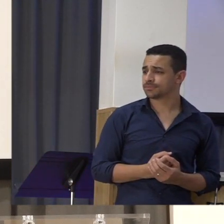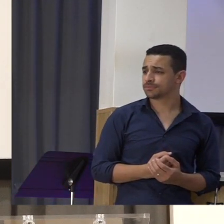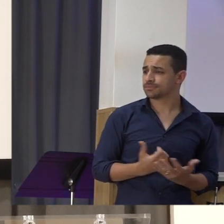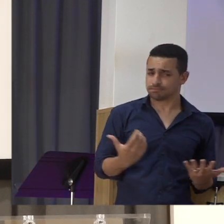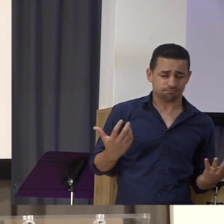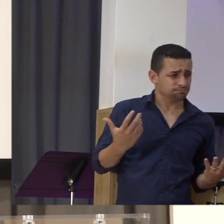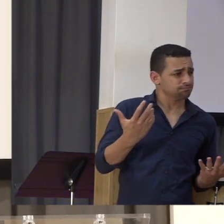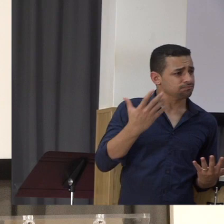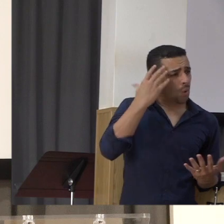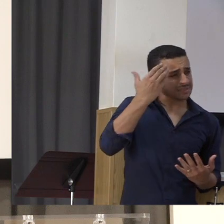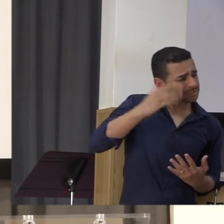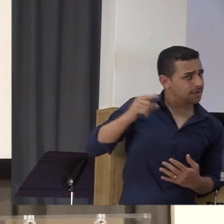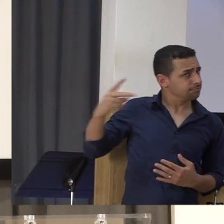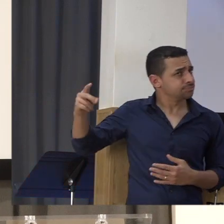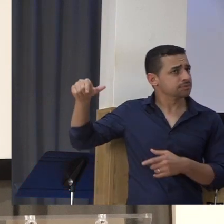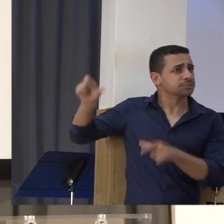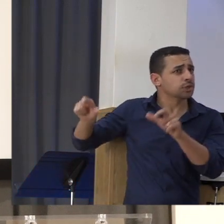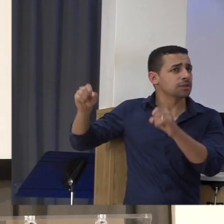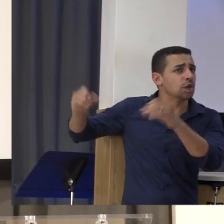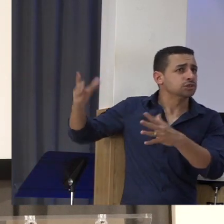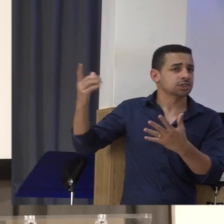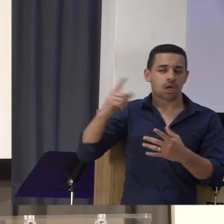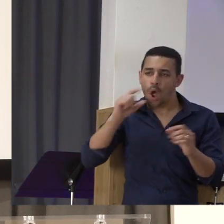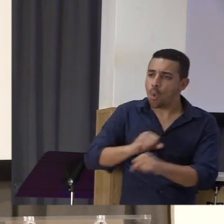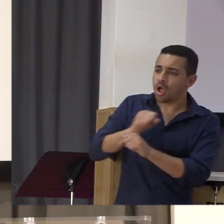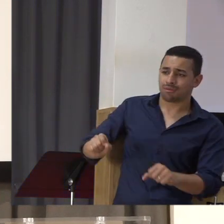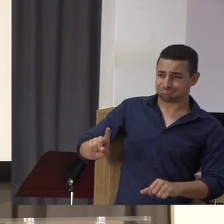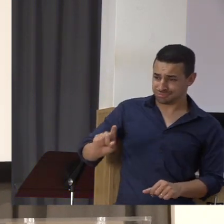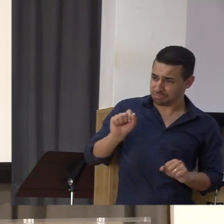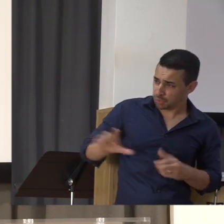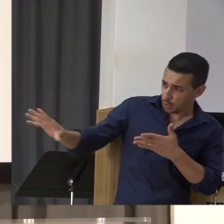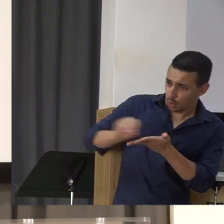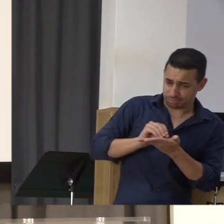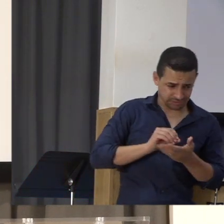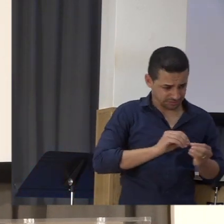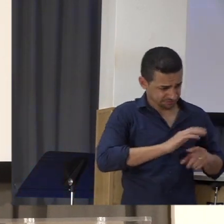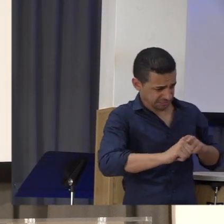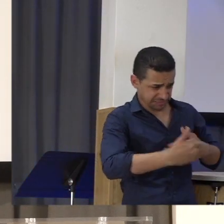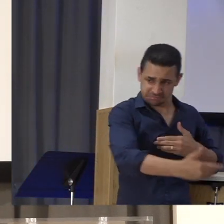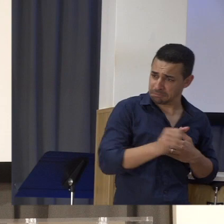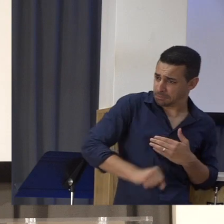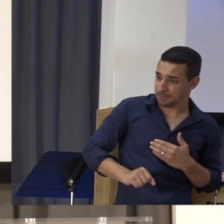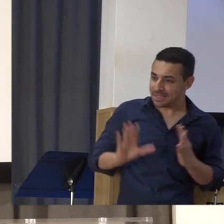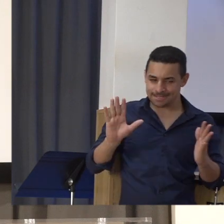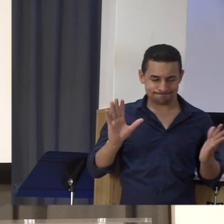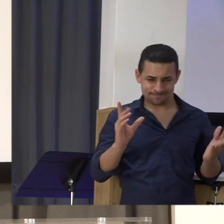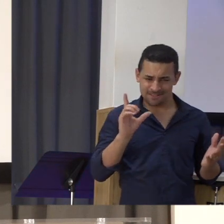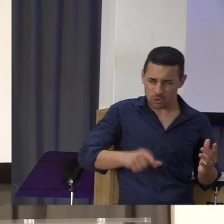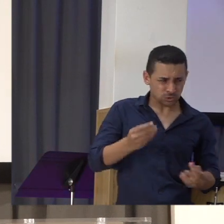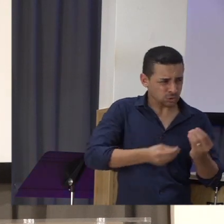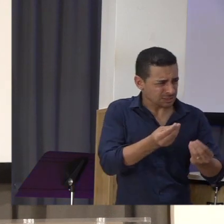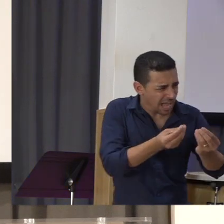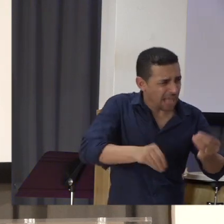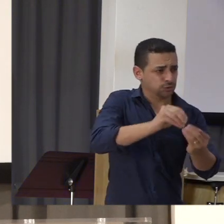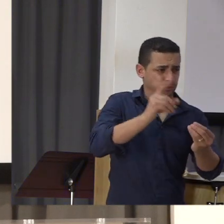Il savait que pour les magiciens de Pharaon, ce n'était pas extraordinaire. Il pouvait le reproduire. Mais il a fallu un plus pour que Moïse